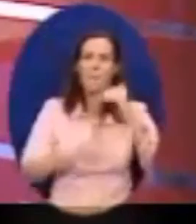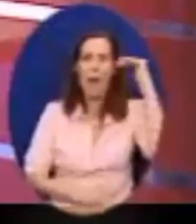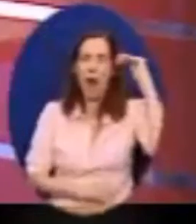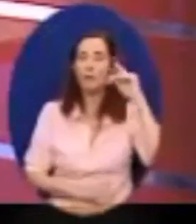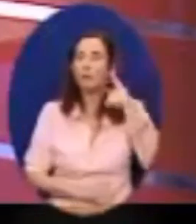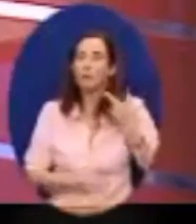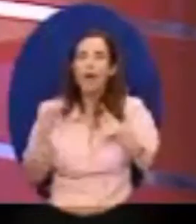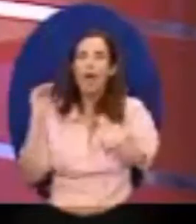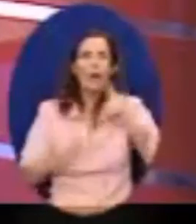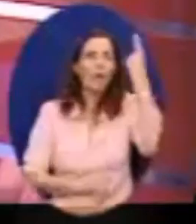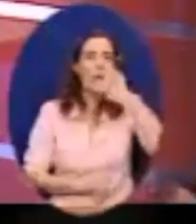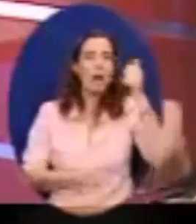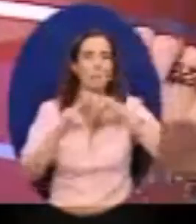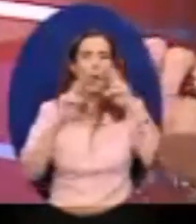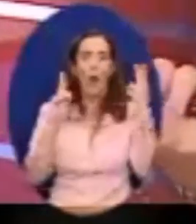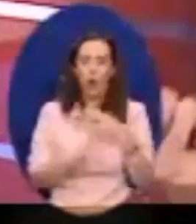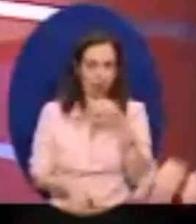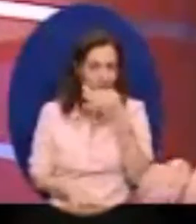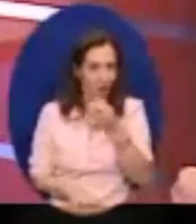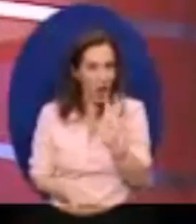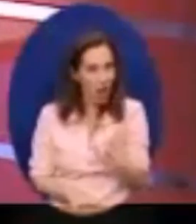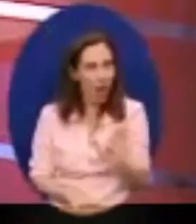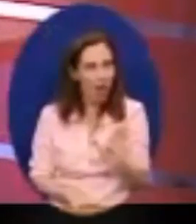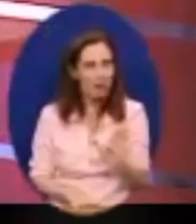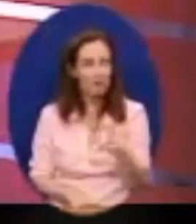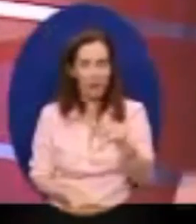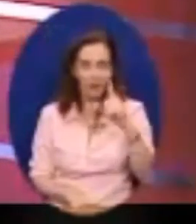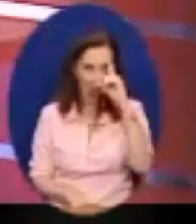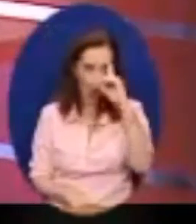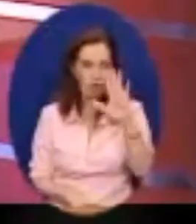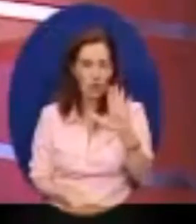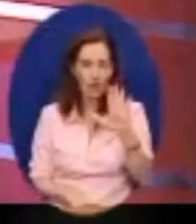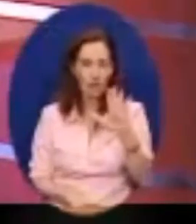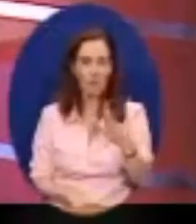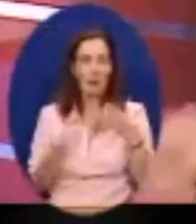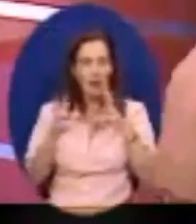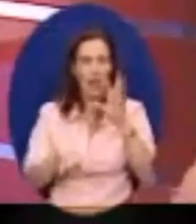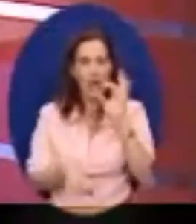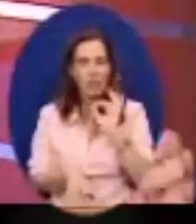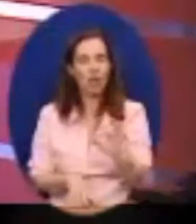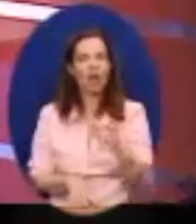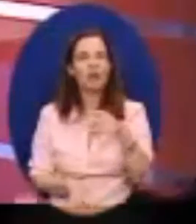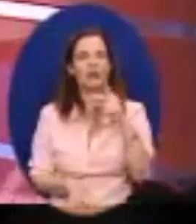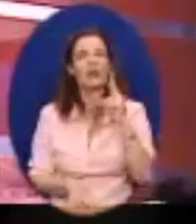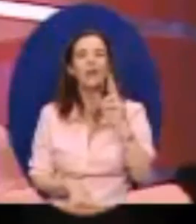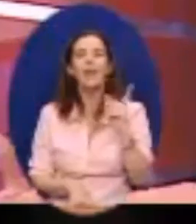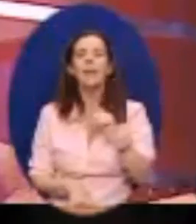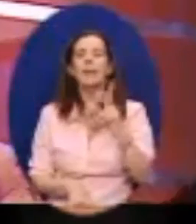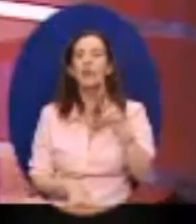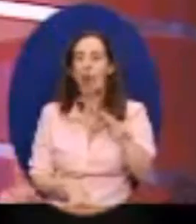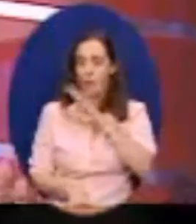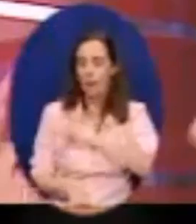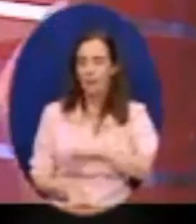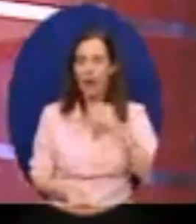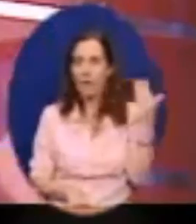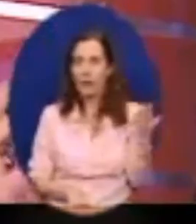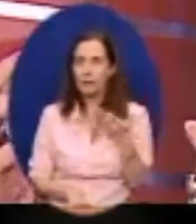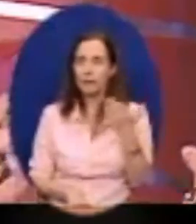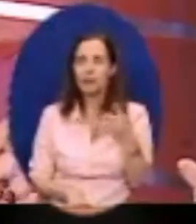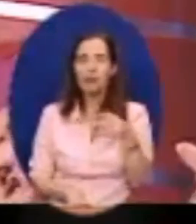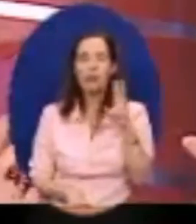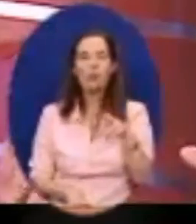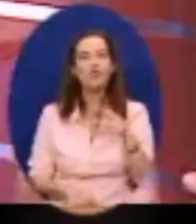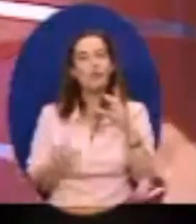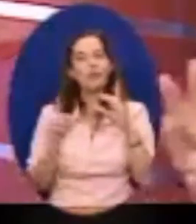הם מהגדולים בעולם. האם, רגע, האם לדעתך, לשיטתך, יש למי שכן מרוויח הרבה כסף